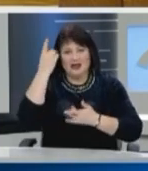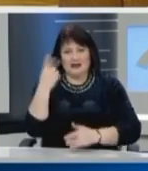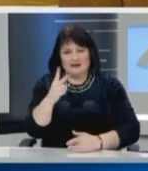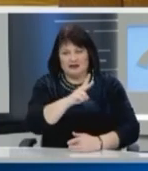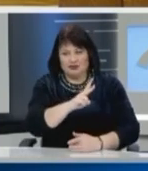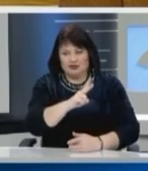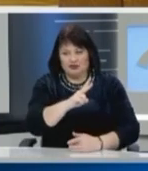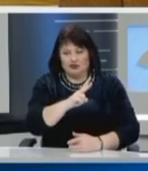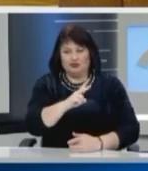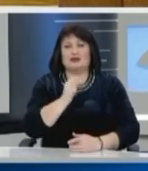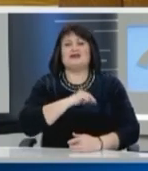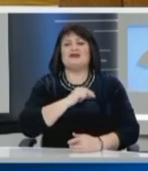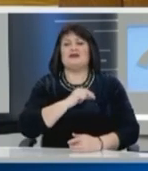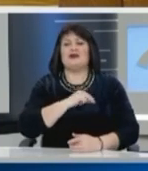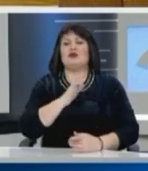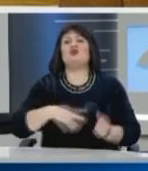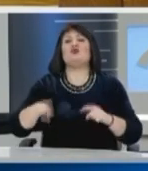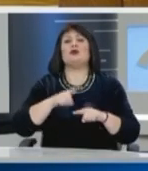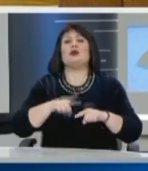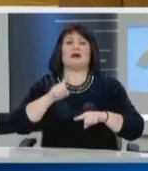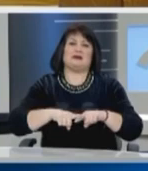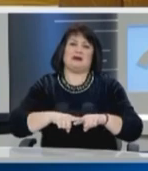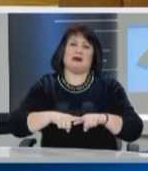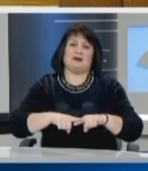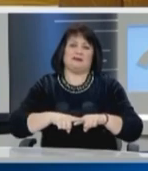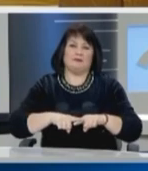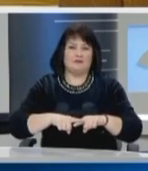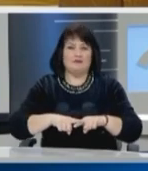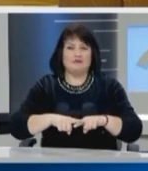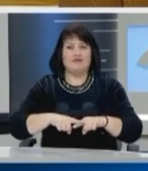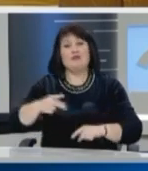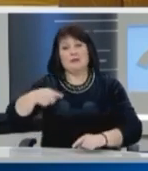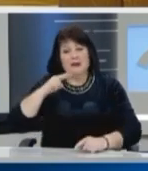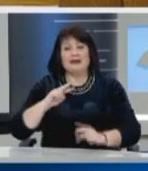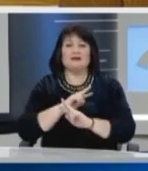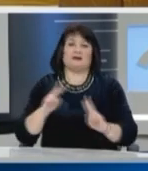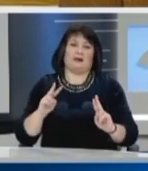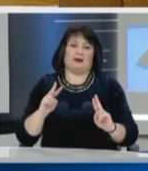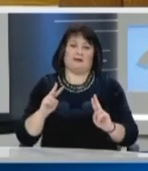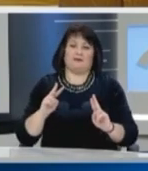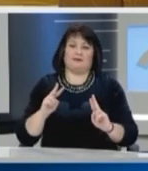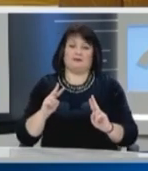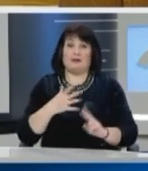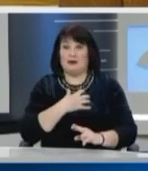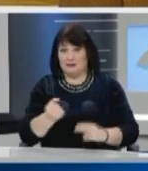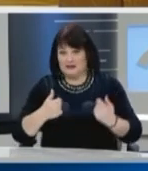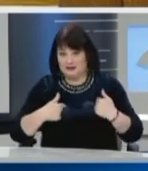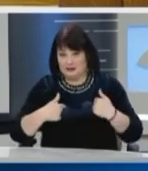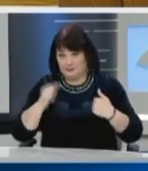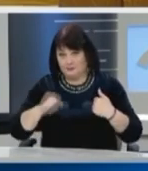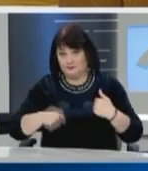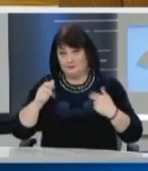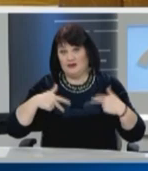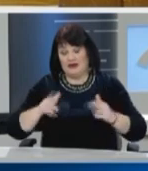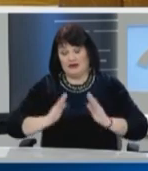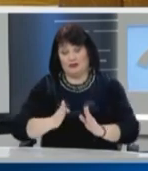σας, αλλά και απέναντι στο συμφέρον του τόπου και του λαού. Και να δώσετε απάντηση καθαρή. Αν εμπιστεύεστε αυτή την κυβέρνηση